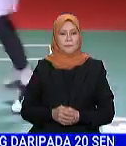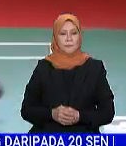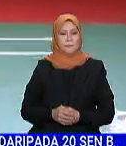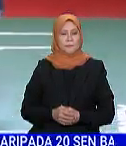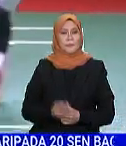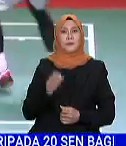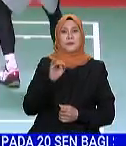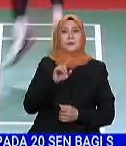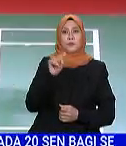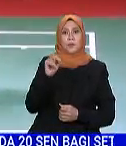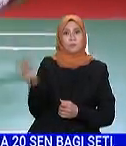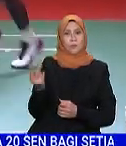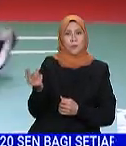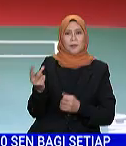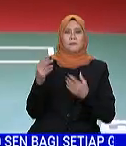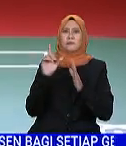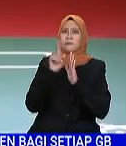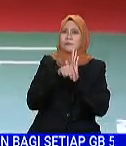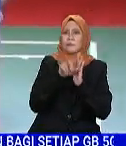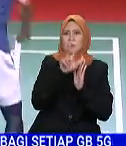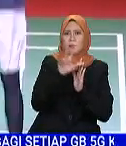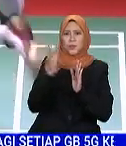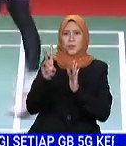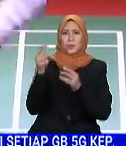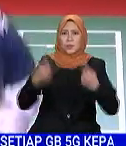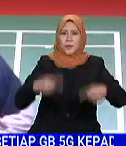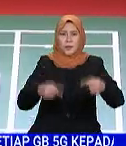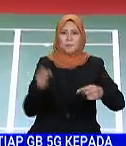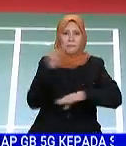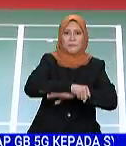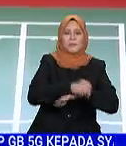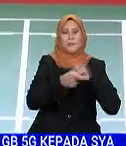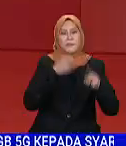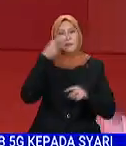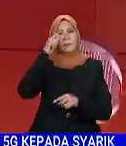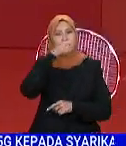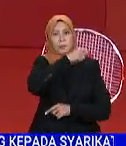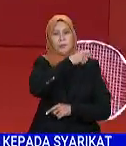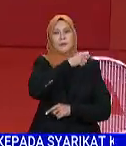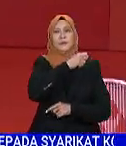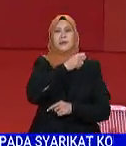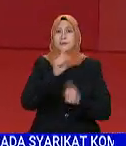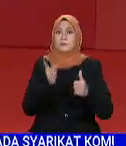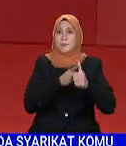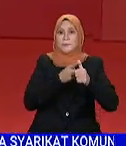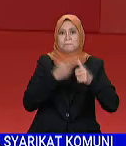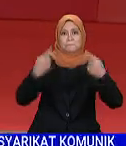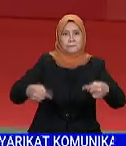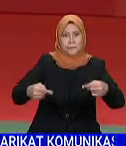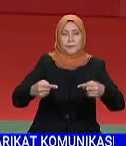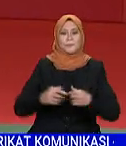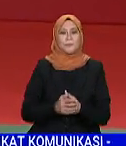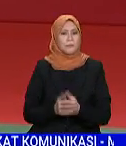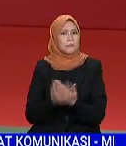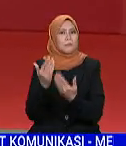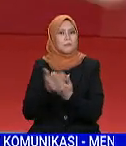Zifei dan Izzuddin hanya memerlukan 37 minit untuk menundukkan pasangan dari Taiwan itu dalam pertemuan pertama mereka.